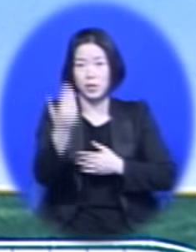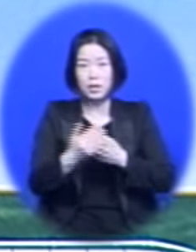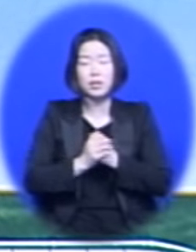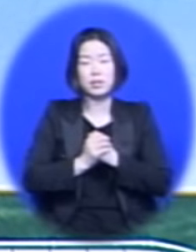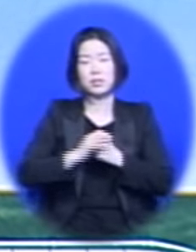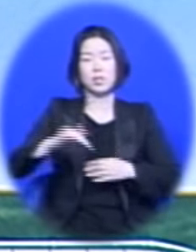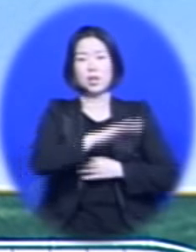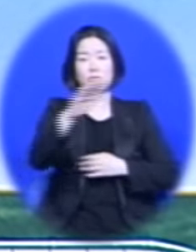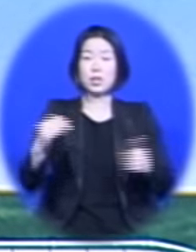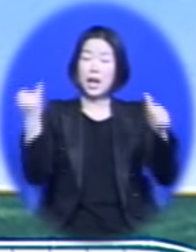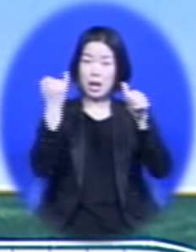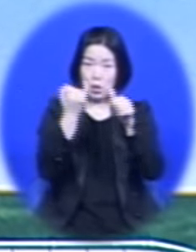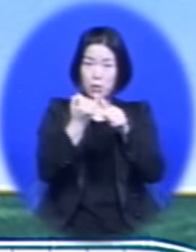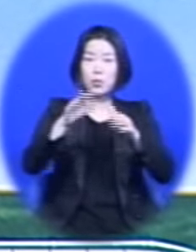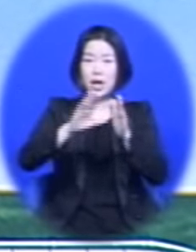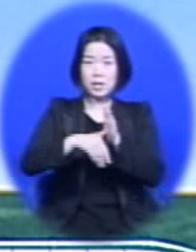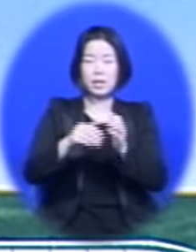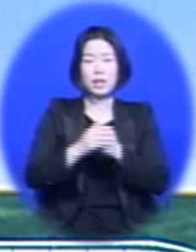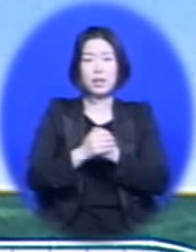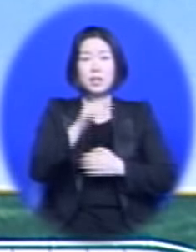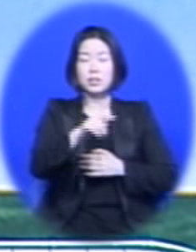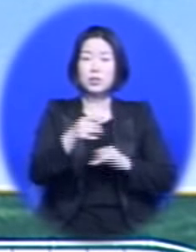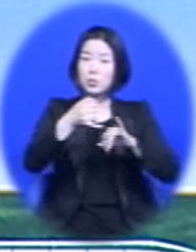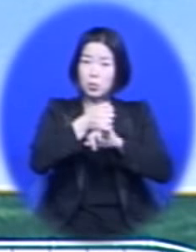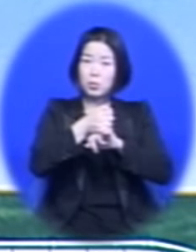우리가 결혼을 하려고 할 때 그거는 꼭